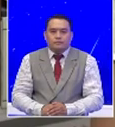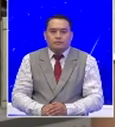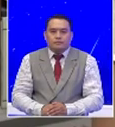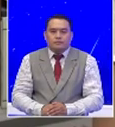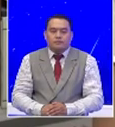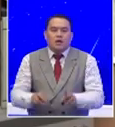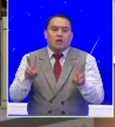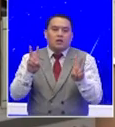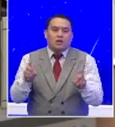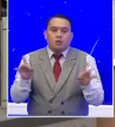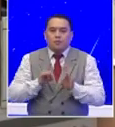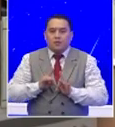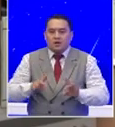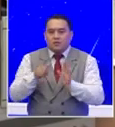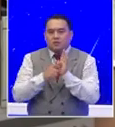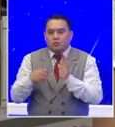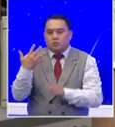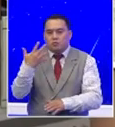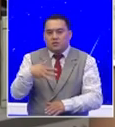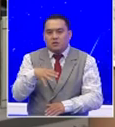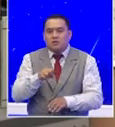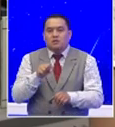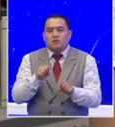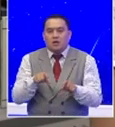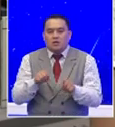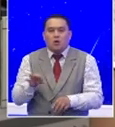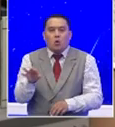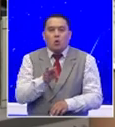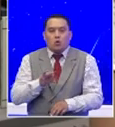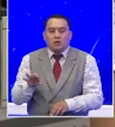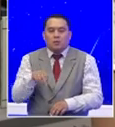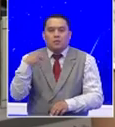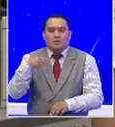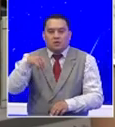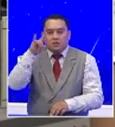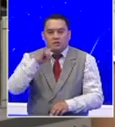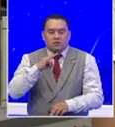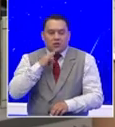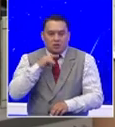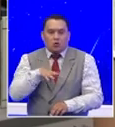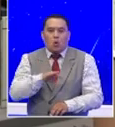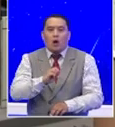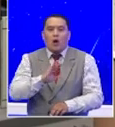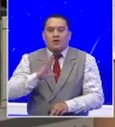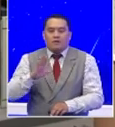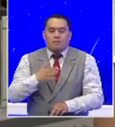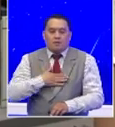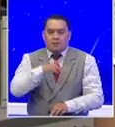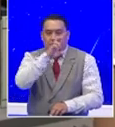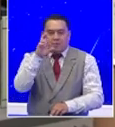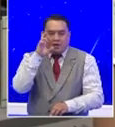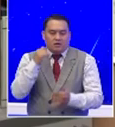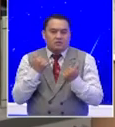Тему празднования 750-летия Золотой Орды одним из первых затронул наш президент Касым-Жомарт Токаев. И сегодня мы в библиотеке имени